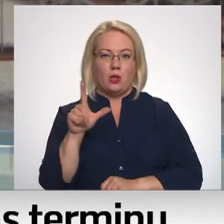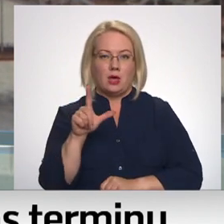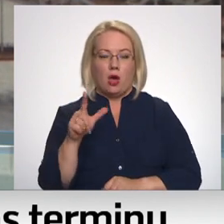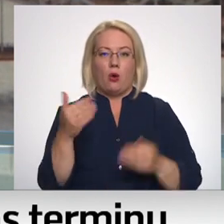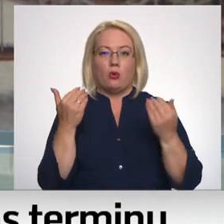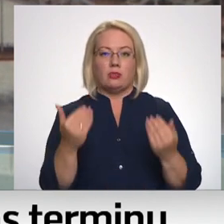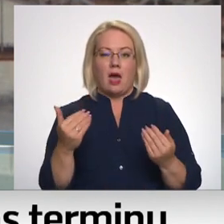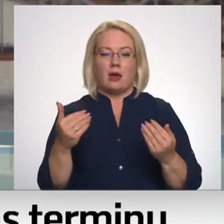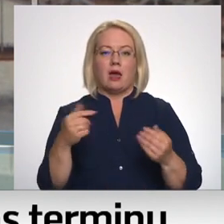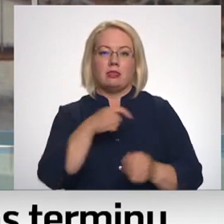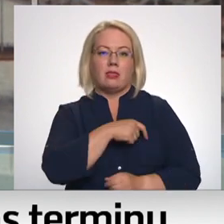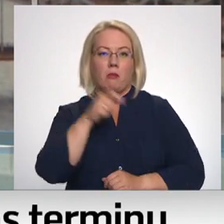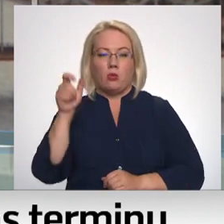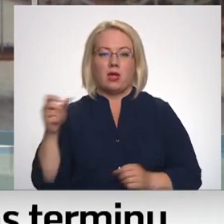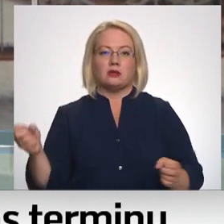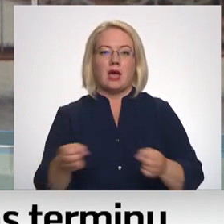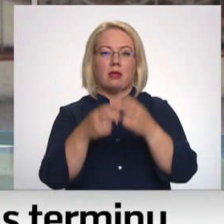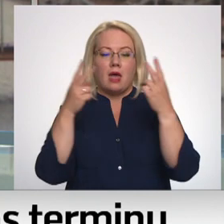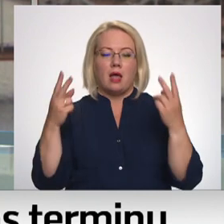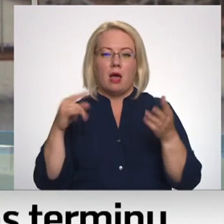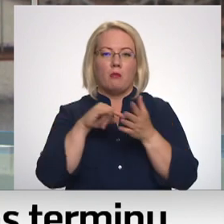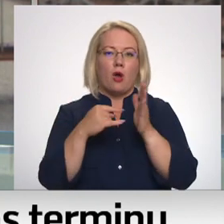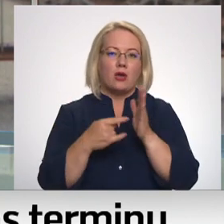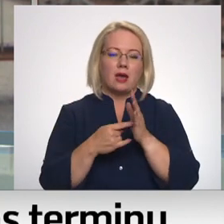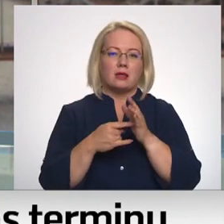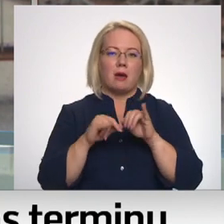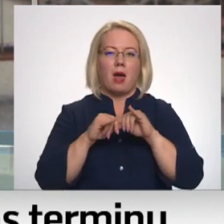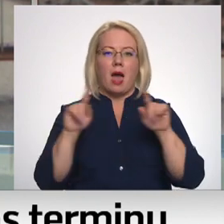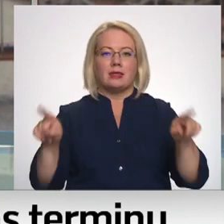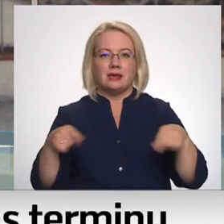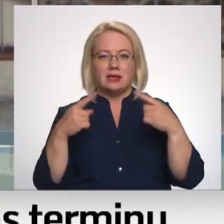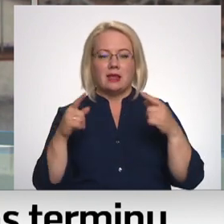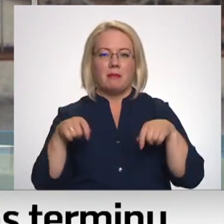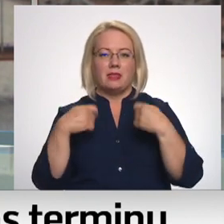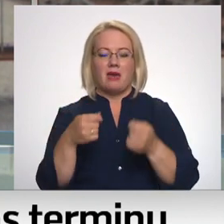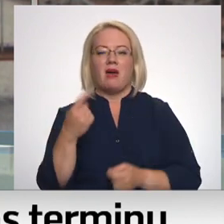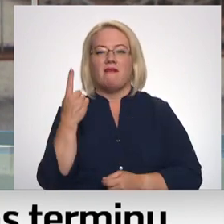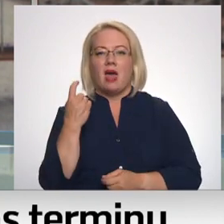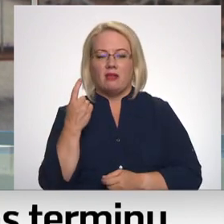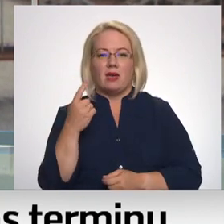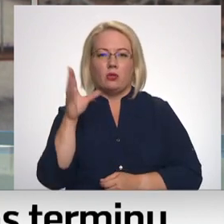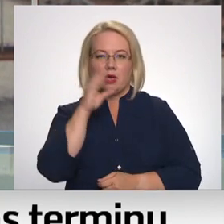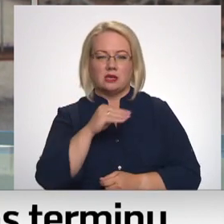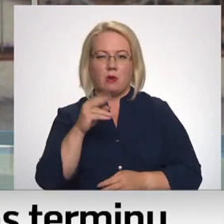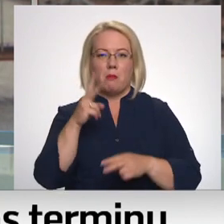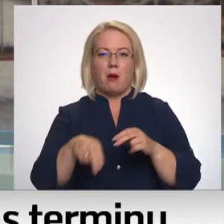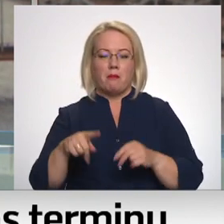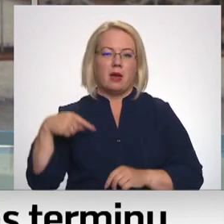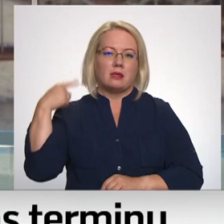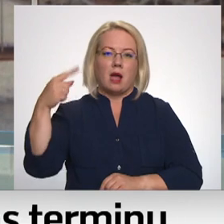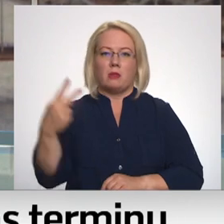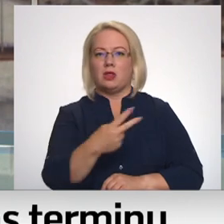deputāti skandāliem apītēm projektam projekta attīstītājiem deva vēl vienu iespēju būvi pabeigt nākamo divu gadu